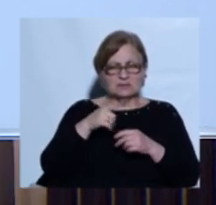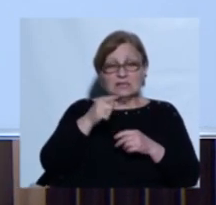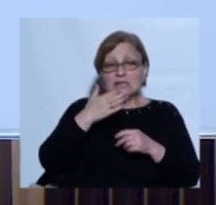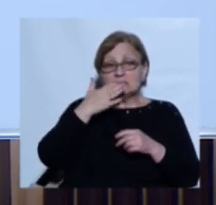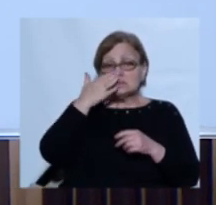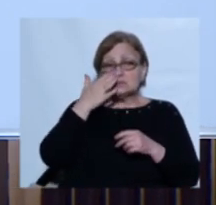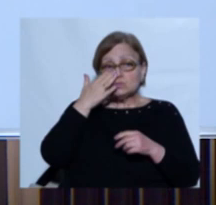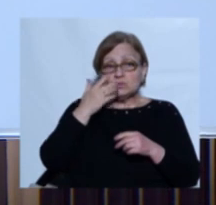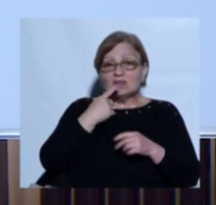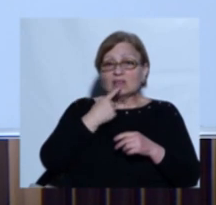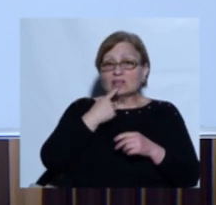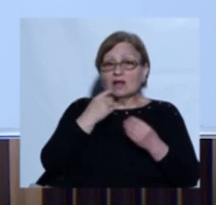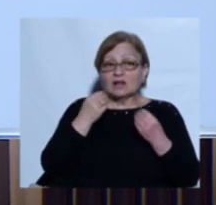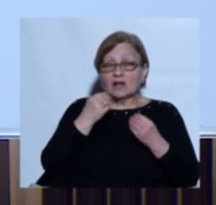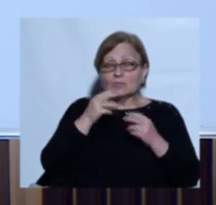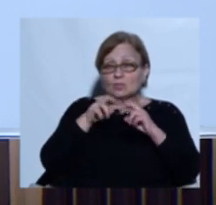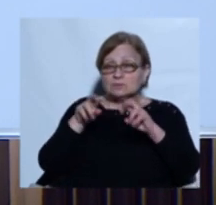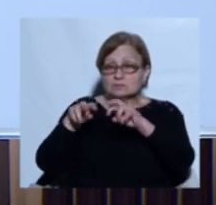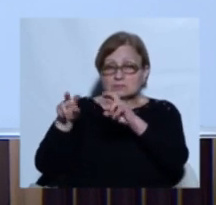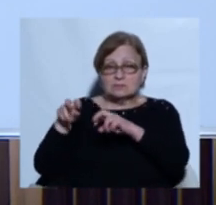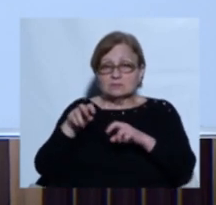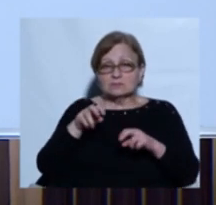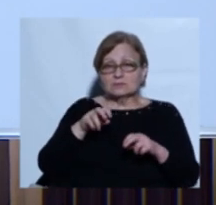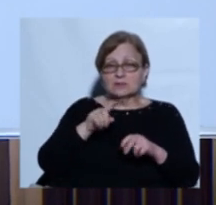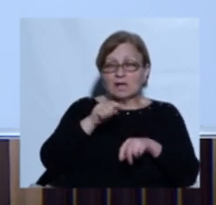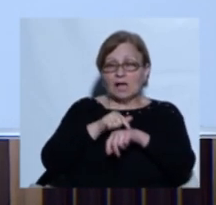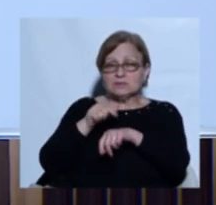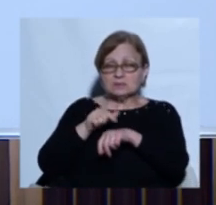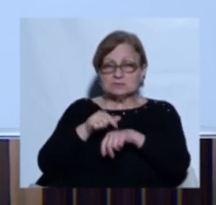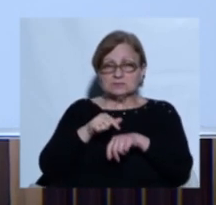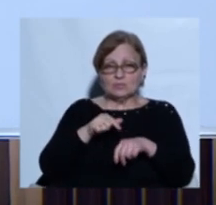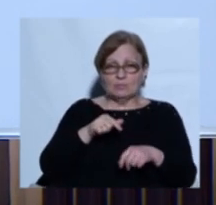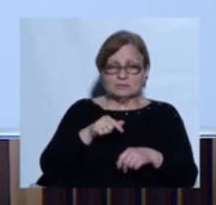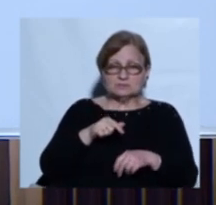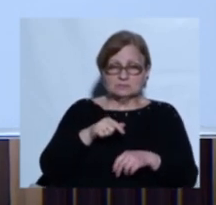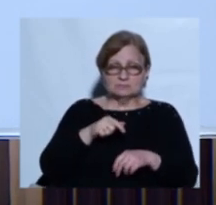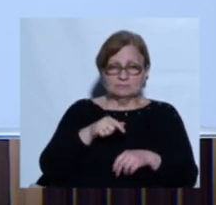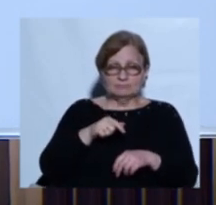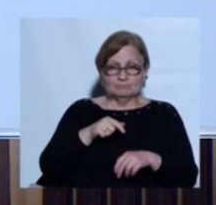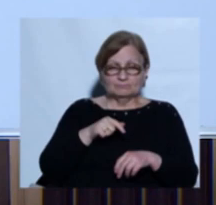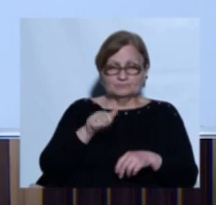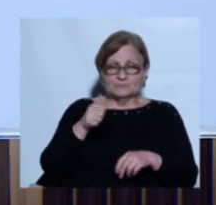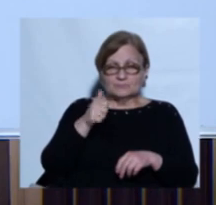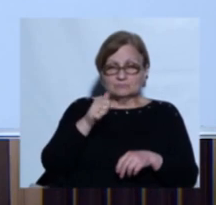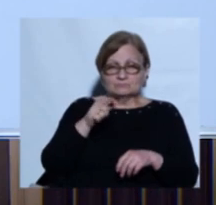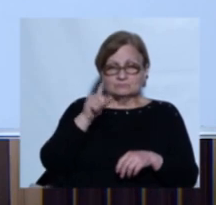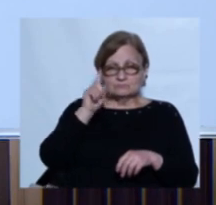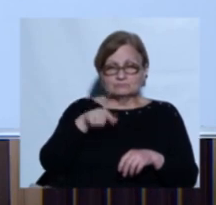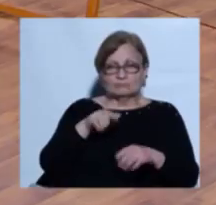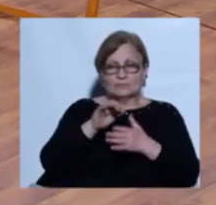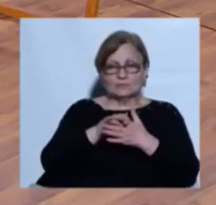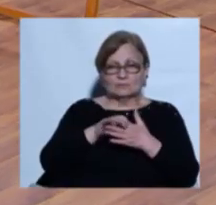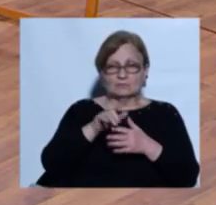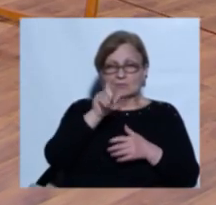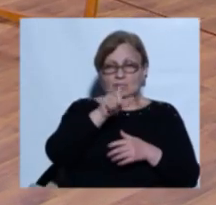და გემოთი აღიქვავენ სხვადასხვა გრძნობასა თუ განცდას. როგორც ცნობილია,